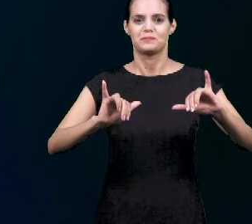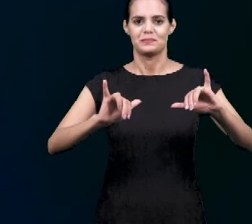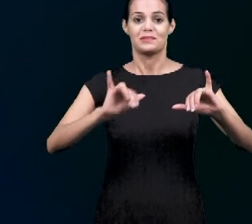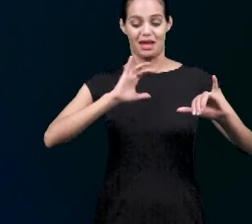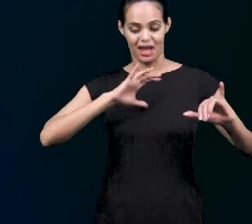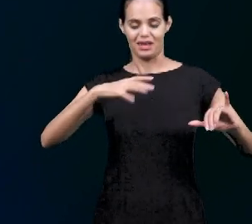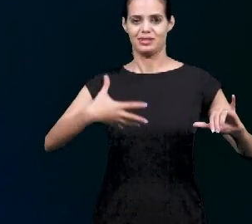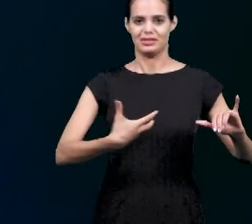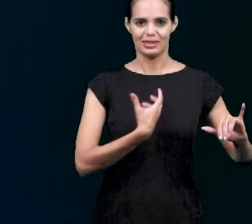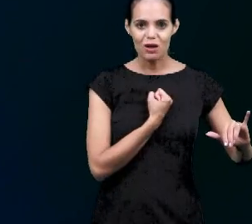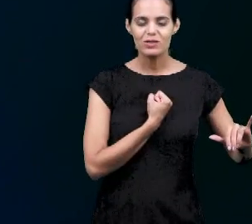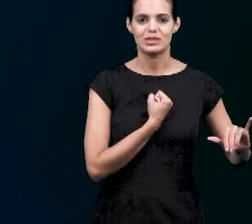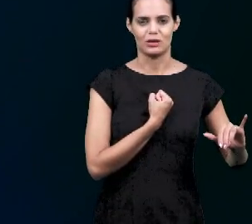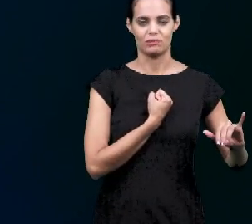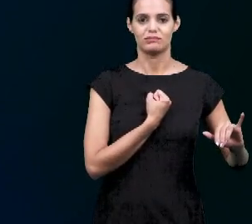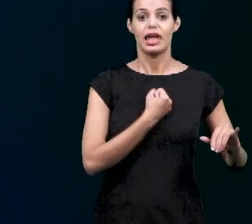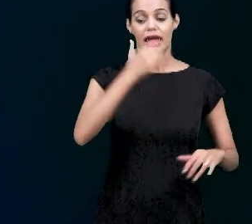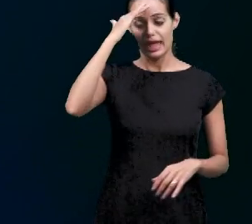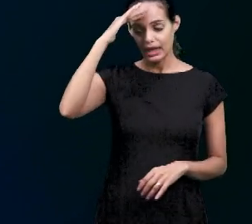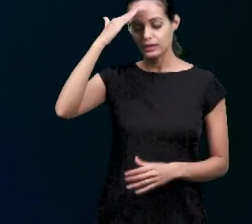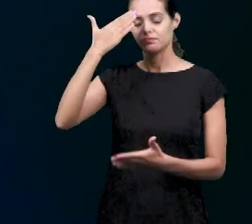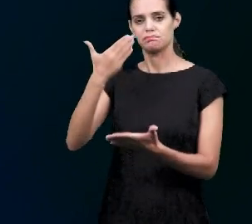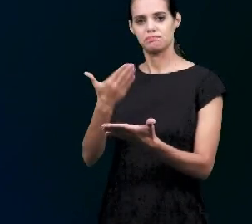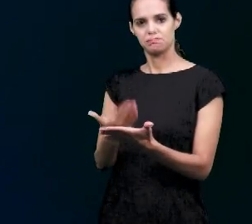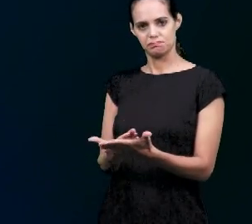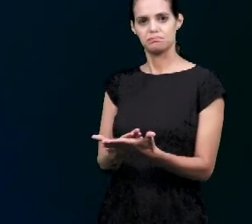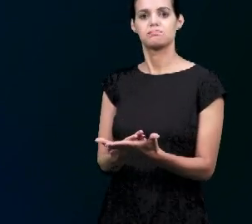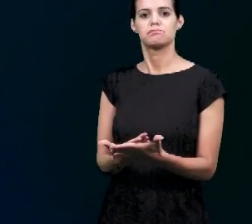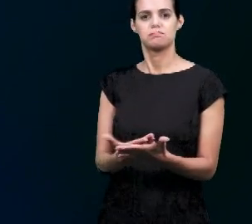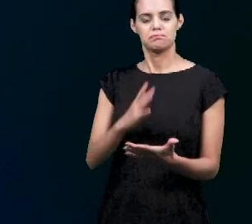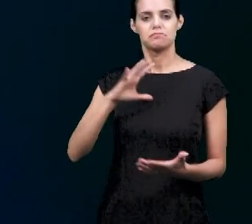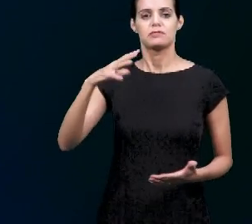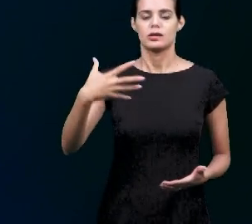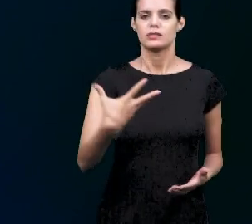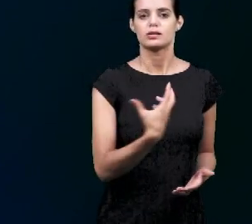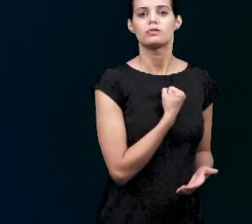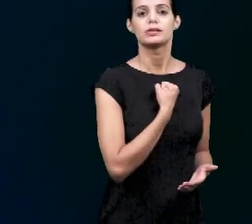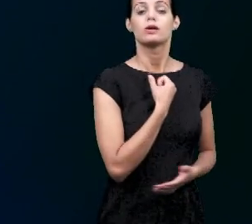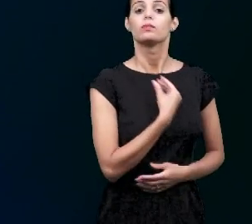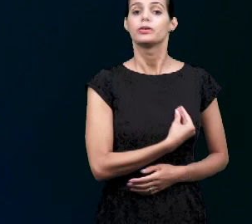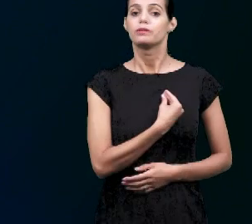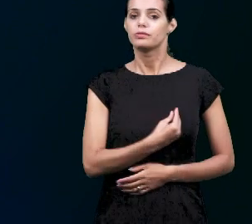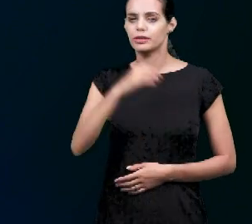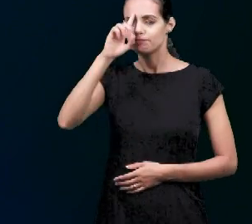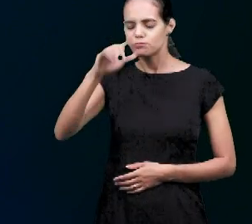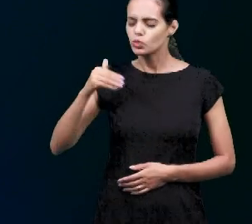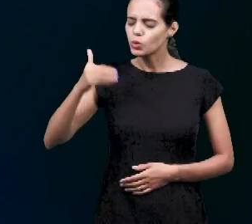et elle a été convaincue du salut, elle a laissé cette couche comme si elle avait laissé par derrière elle toute sa